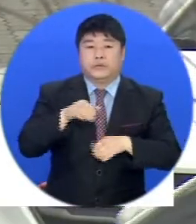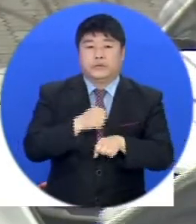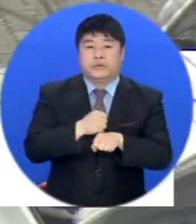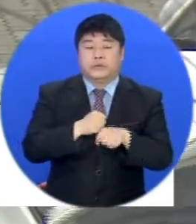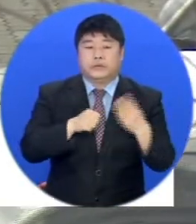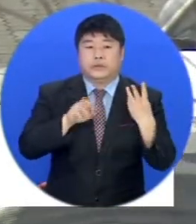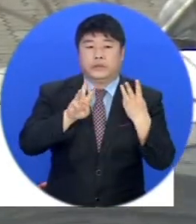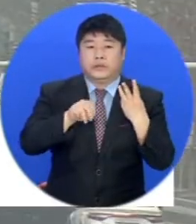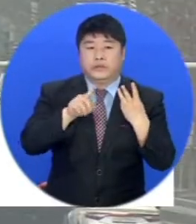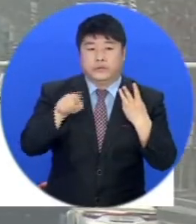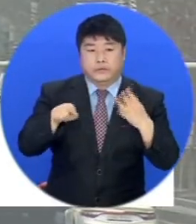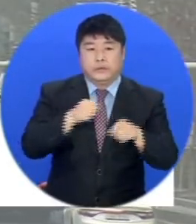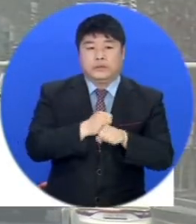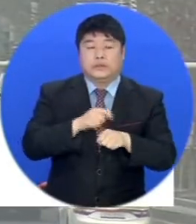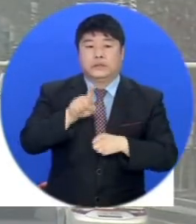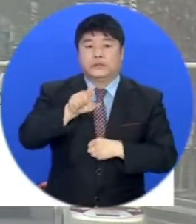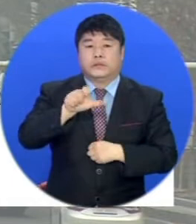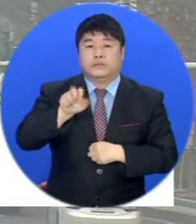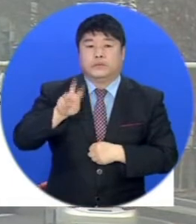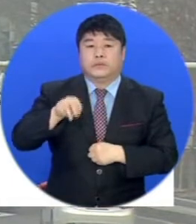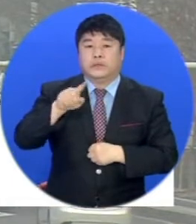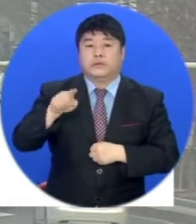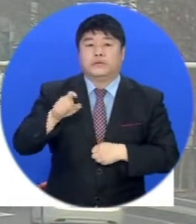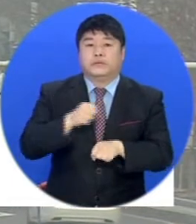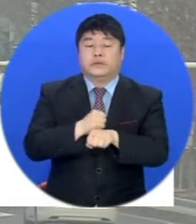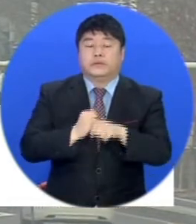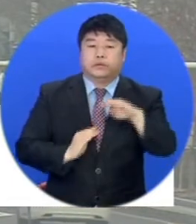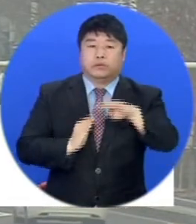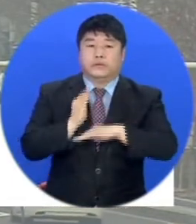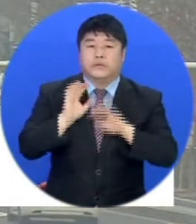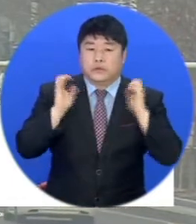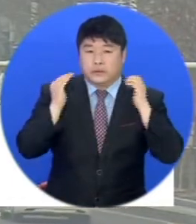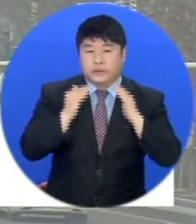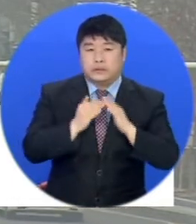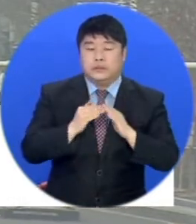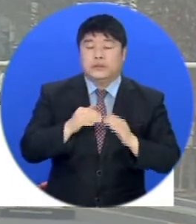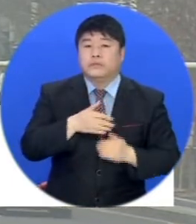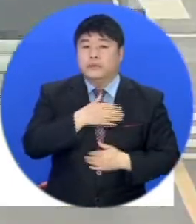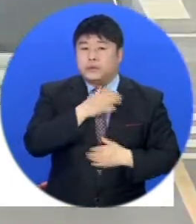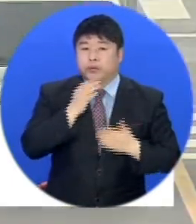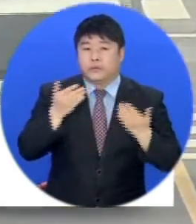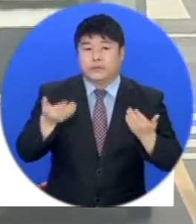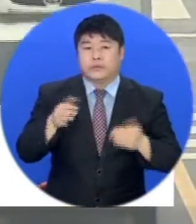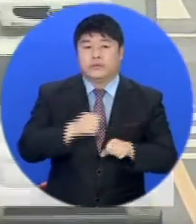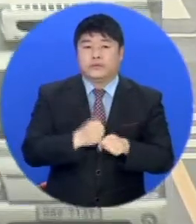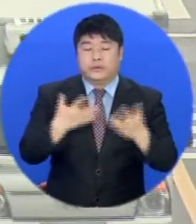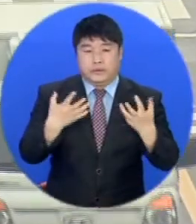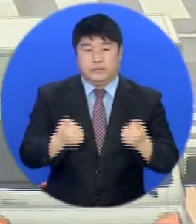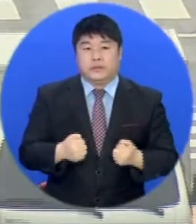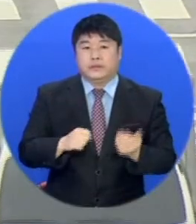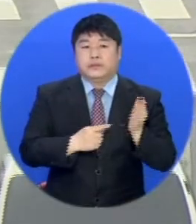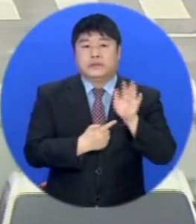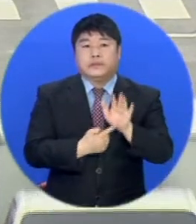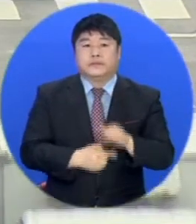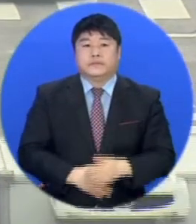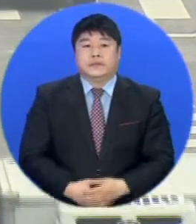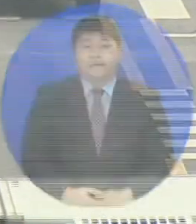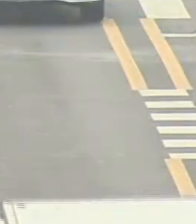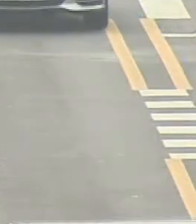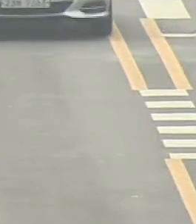세제곱미터당 15마이크로그램을 초과했고 어린이집과 노인복지시설 등이 밀집해 있는 것으로 나타났습니다.